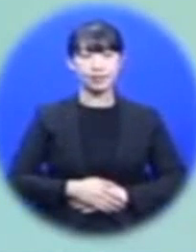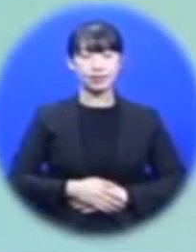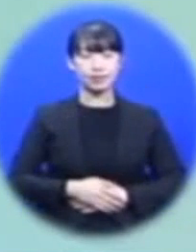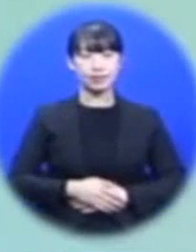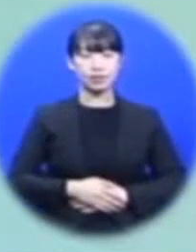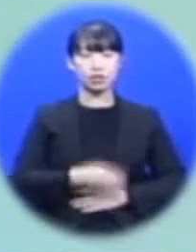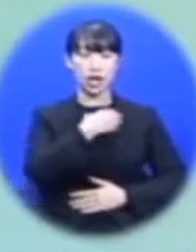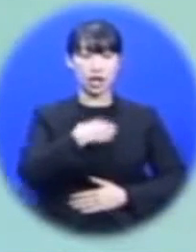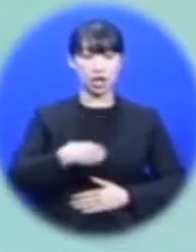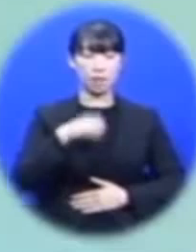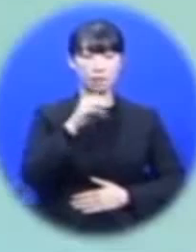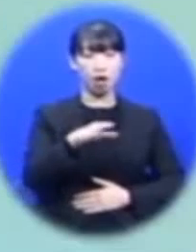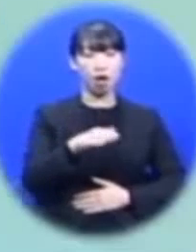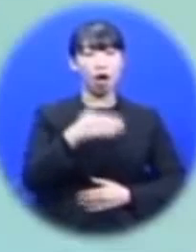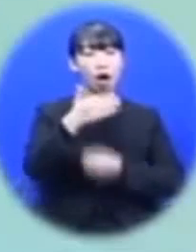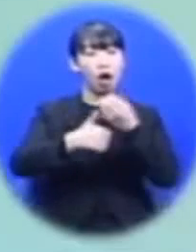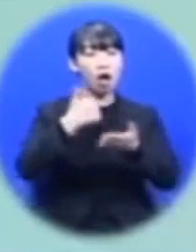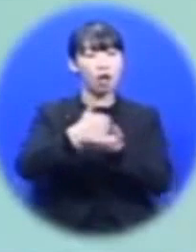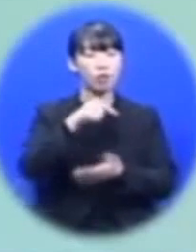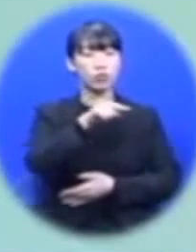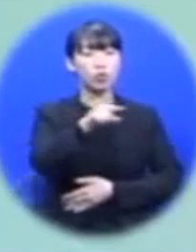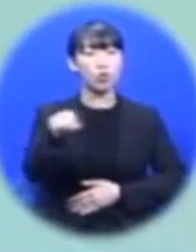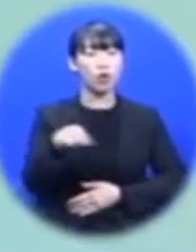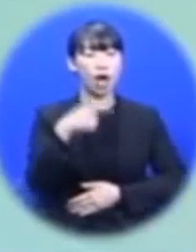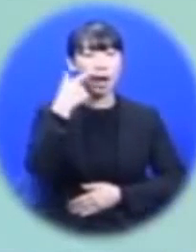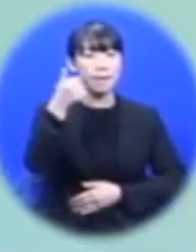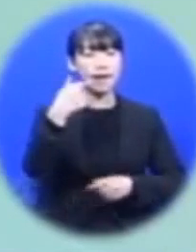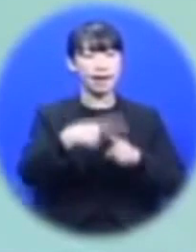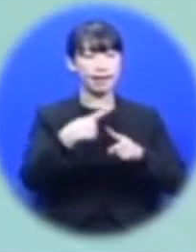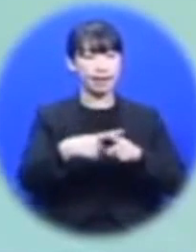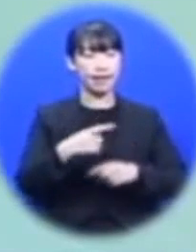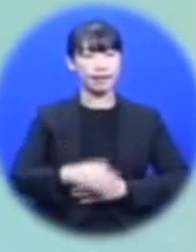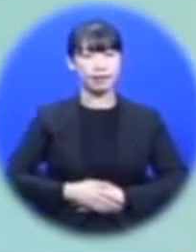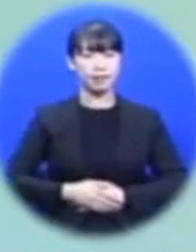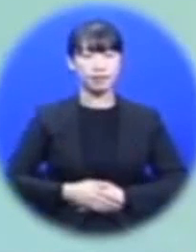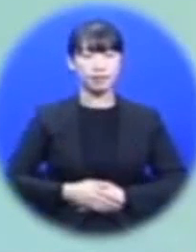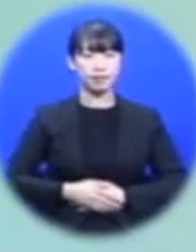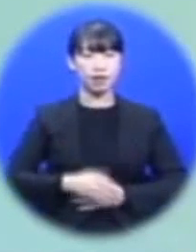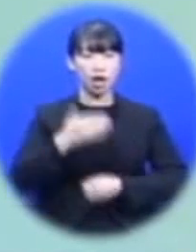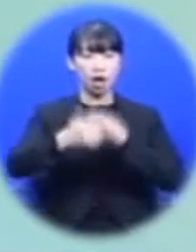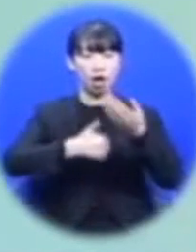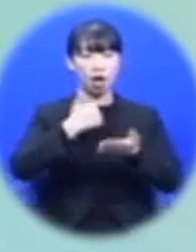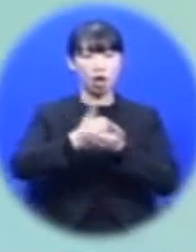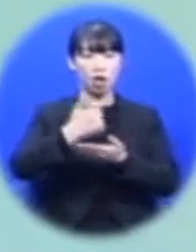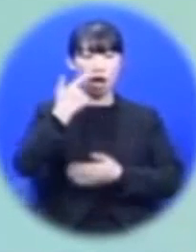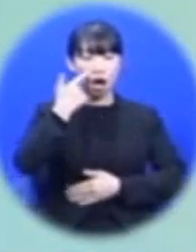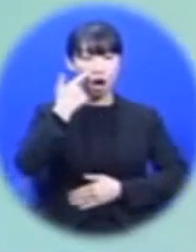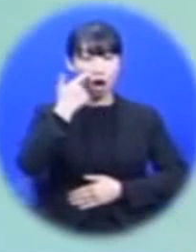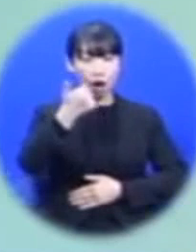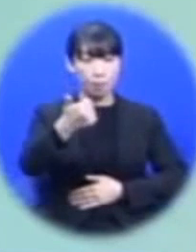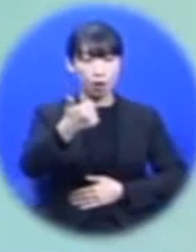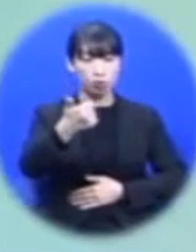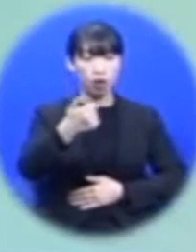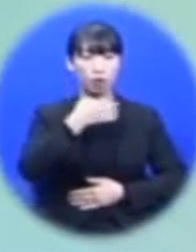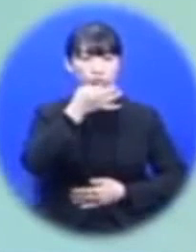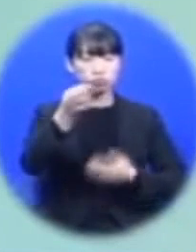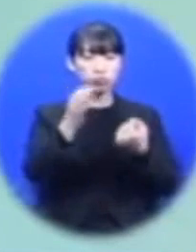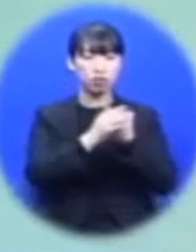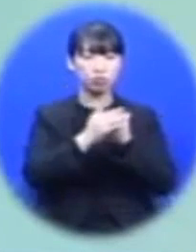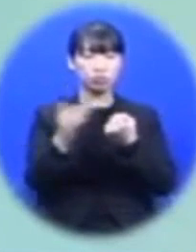아버지라고 당시로서는 기절초풍할 일입니다 하나님을 아버지라고 부른 것 때문에 예수님은 십자가에 죽은